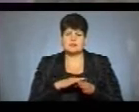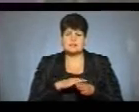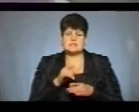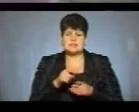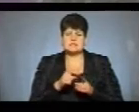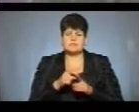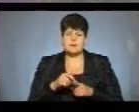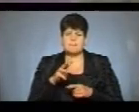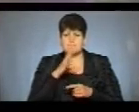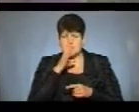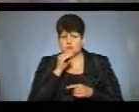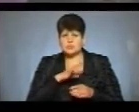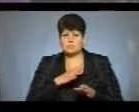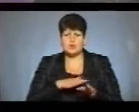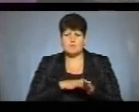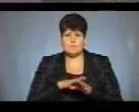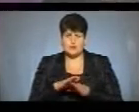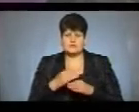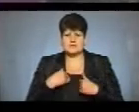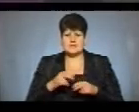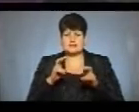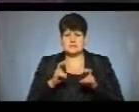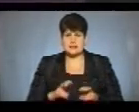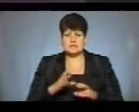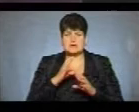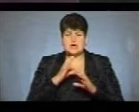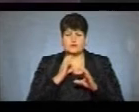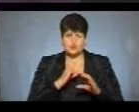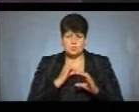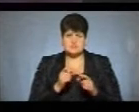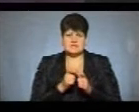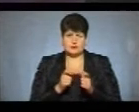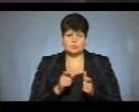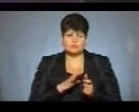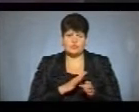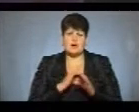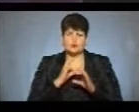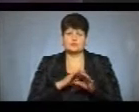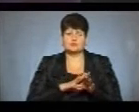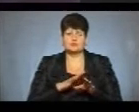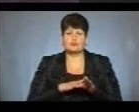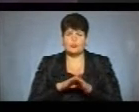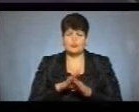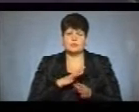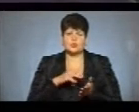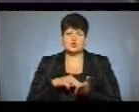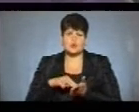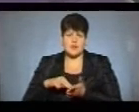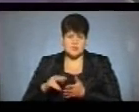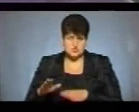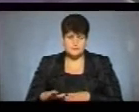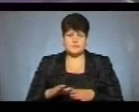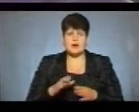її словами, маршрутка була переповнена. Я сідала на автобусі, мала квиток, автобус був заповнений і були стоячі місця.